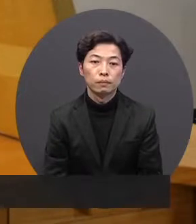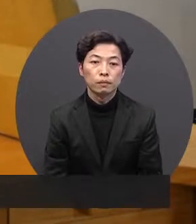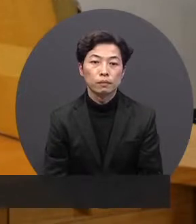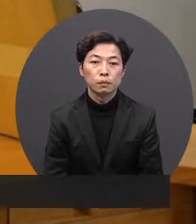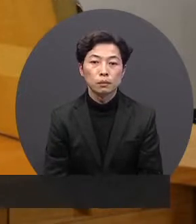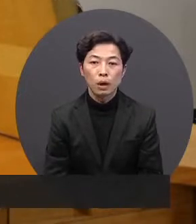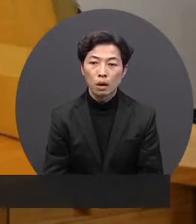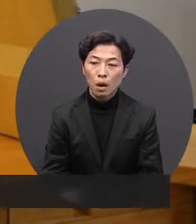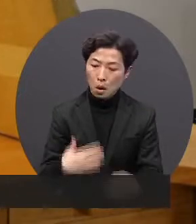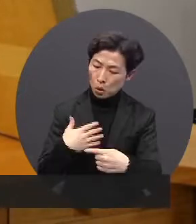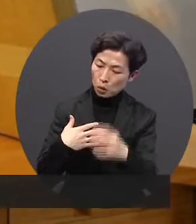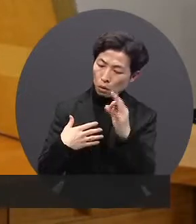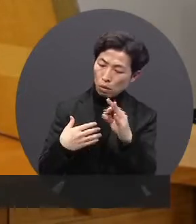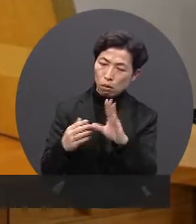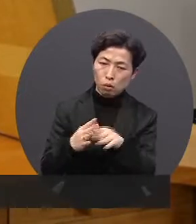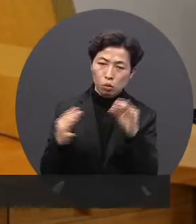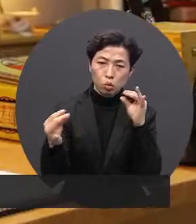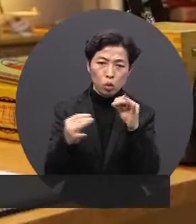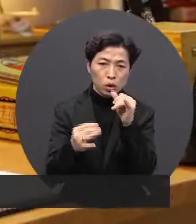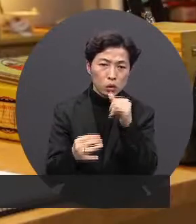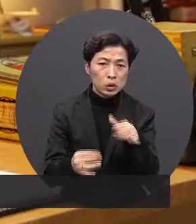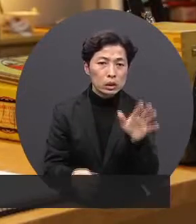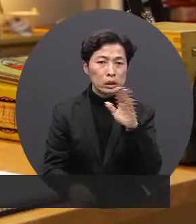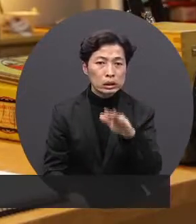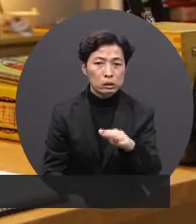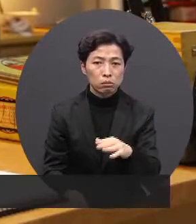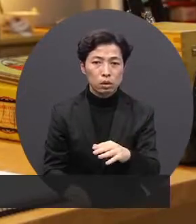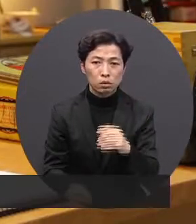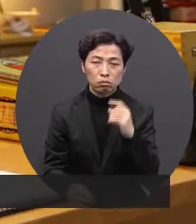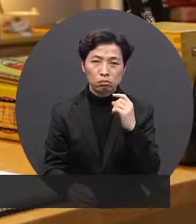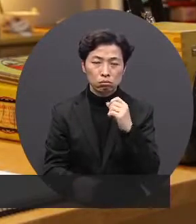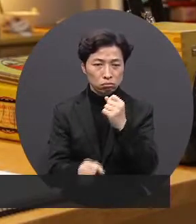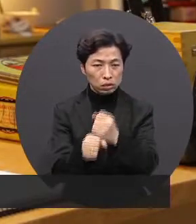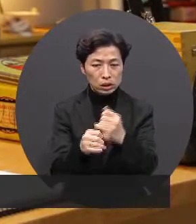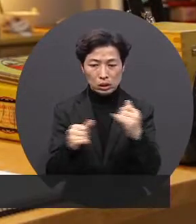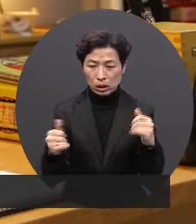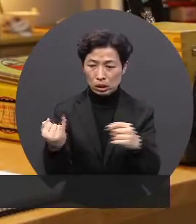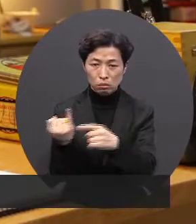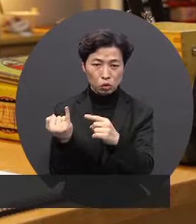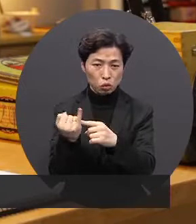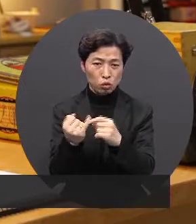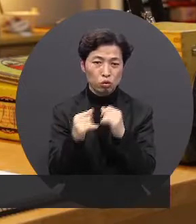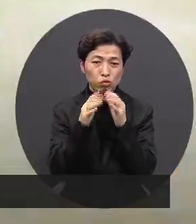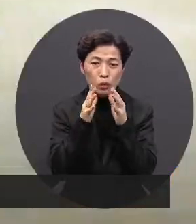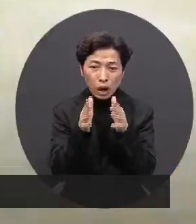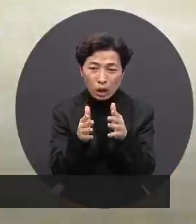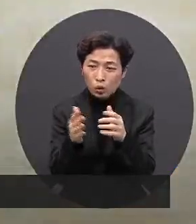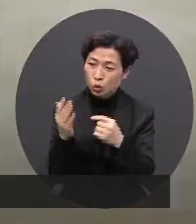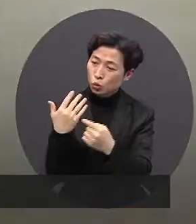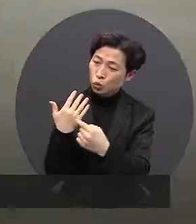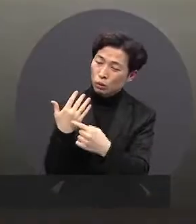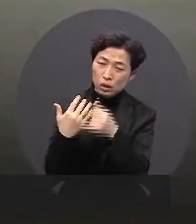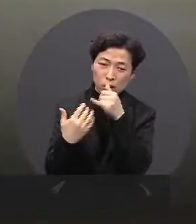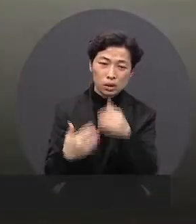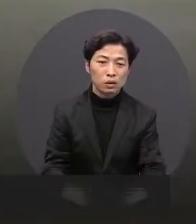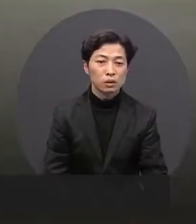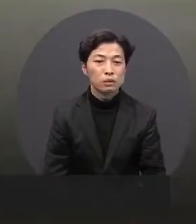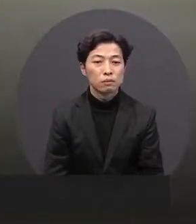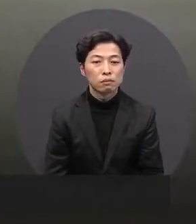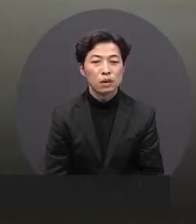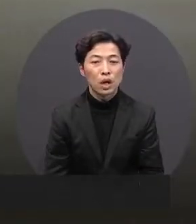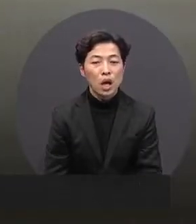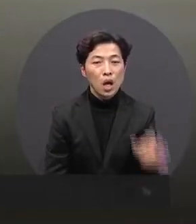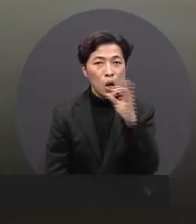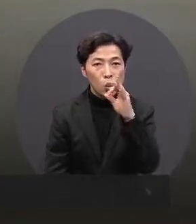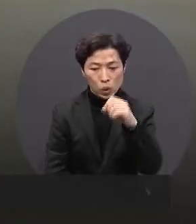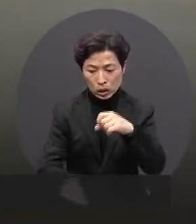겉으론 조화로워 보이지만 자세히 들여다보면 작가의 눈속임이 자리하고 있는 셈입니다. 저 스스로가 꽤 재밌어서